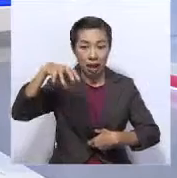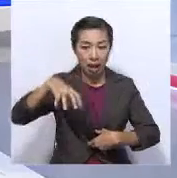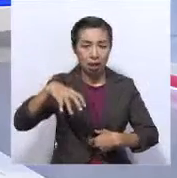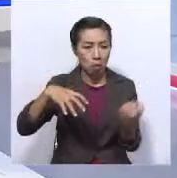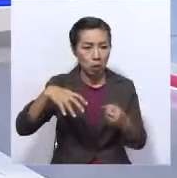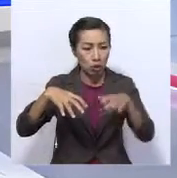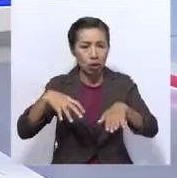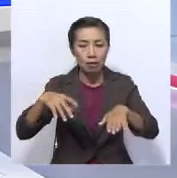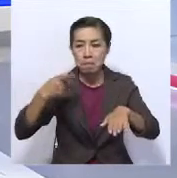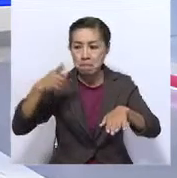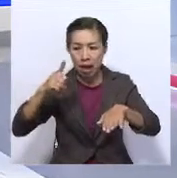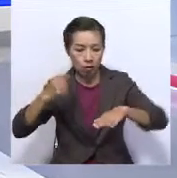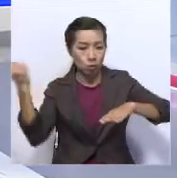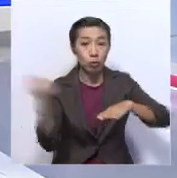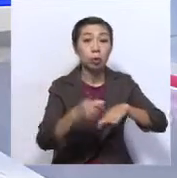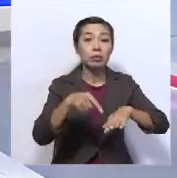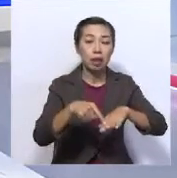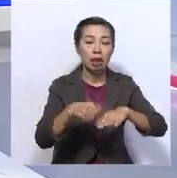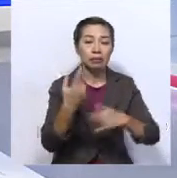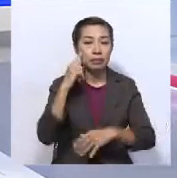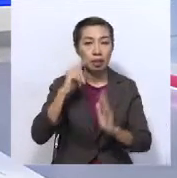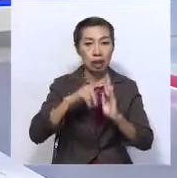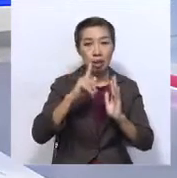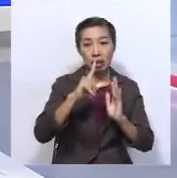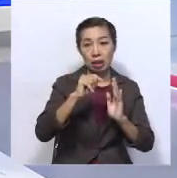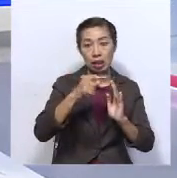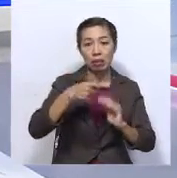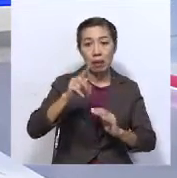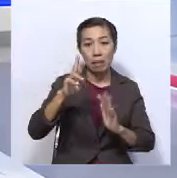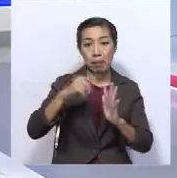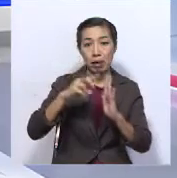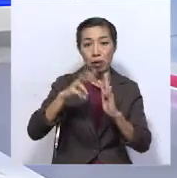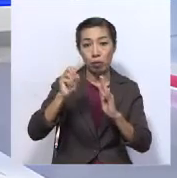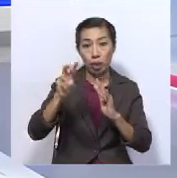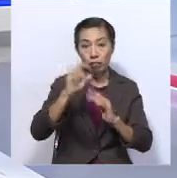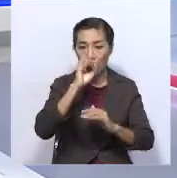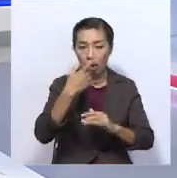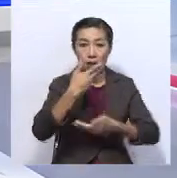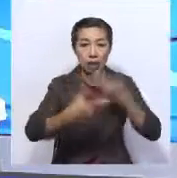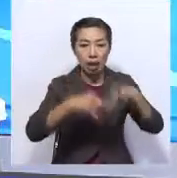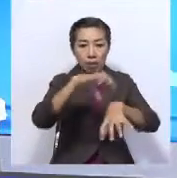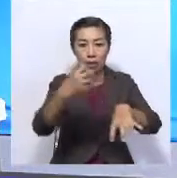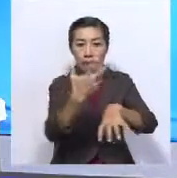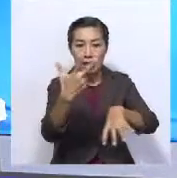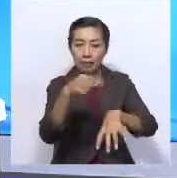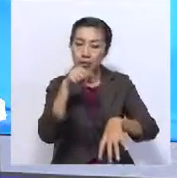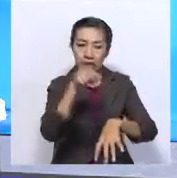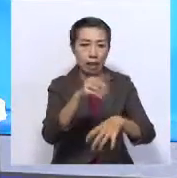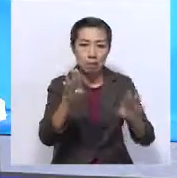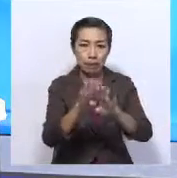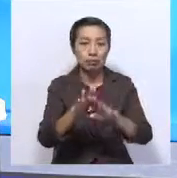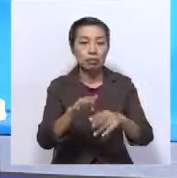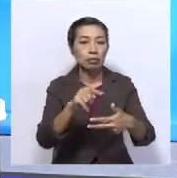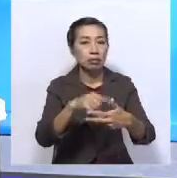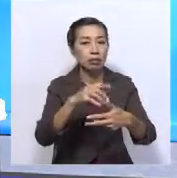ทางผู้อำนวยการเขตประเวศก็ระบุนะคะว่ามติที่ประชุมนั้นสั่งปิดตลาด3แห่งค่ะก็คือตลาดสวนหลวงตลาดรุ่งว